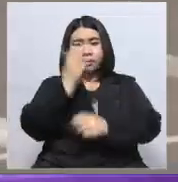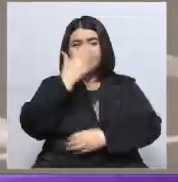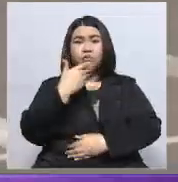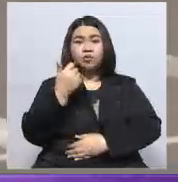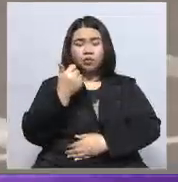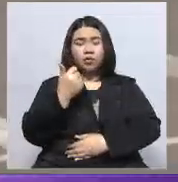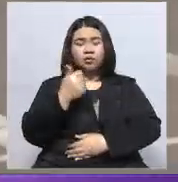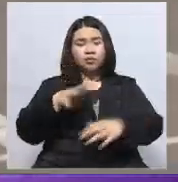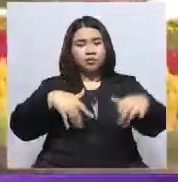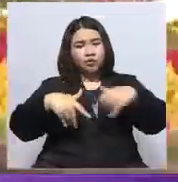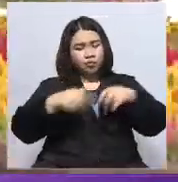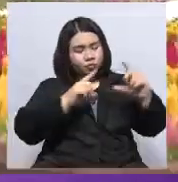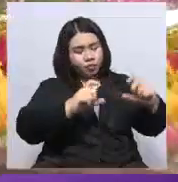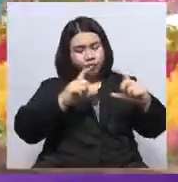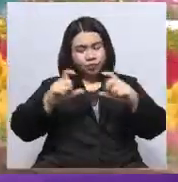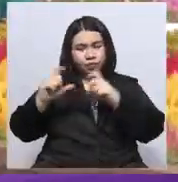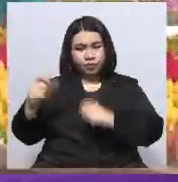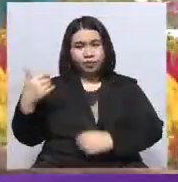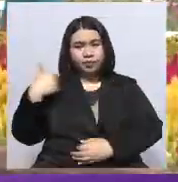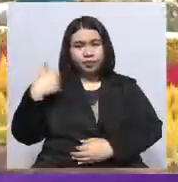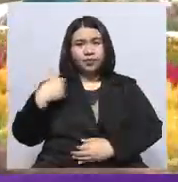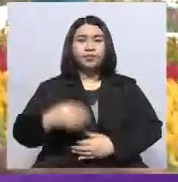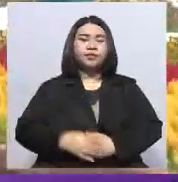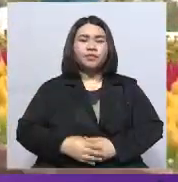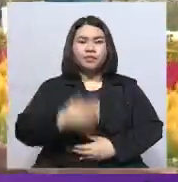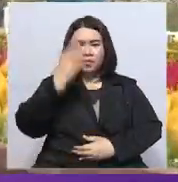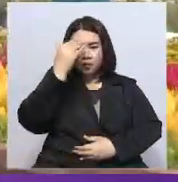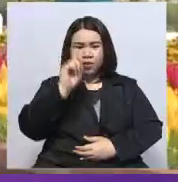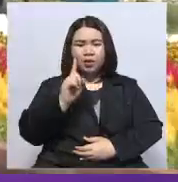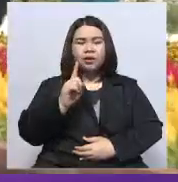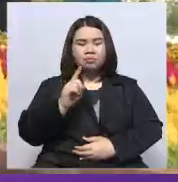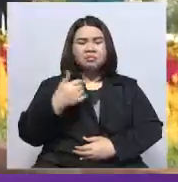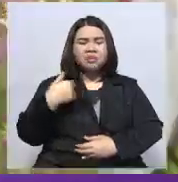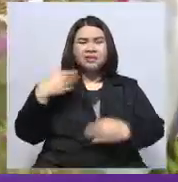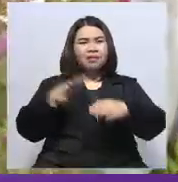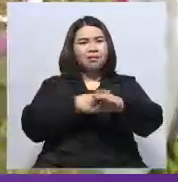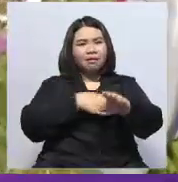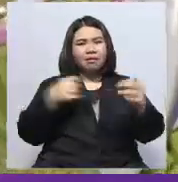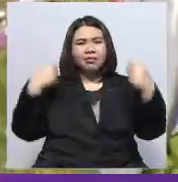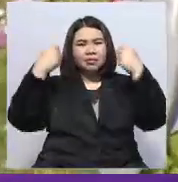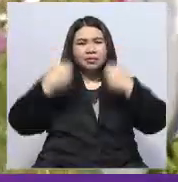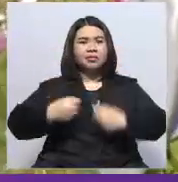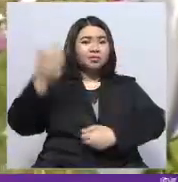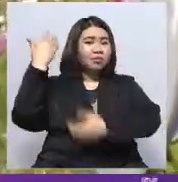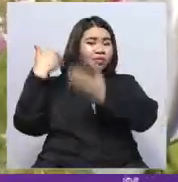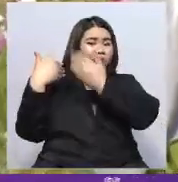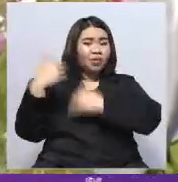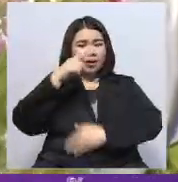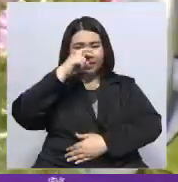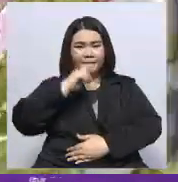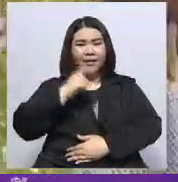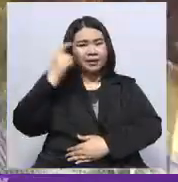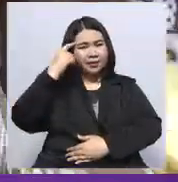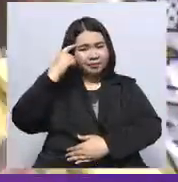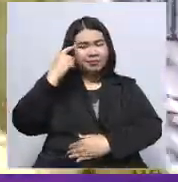พื่อให้ประชาชนได้ร่วมถ่ายภาพกันเป็นที่ระลึกเพราะว่านานๆทีนะคะเราจะได้สวมใส่ชุดไทยย้อนยุคสวยๆแบบนี้ก็ต้องเอ